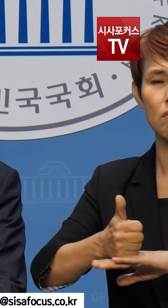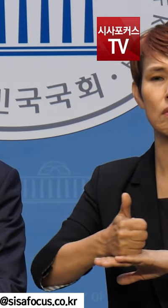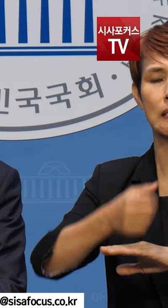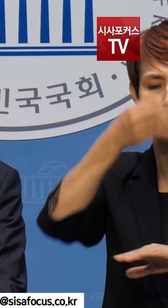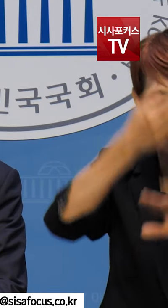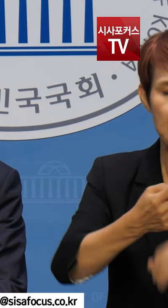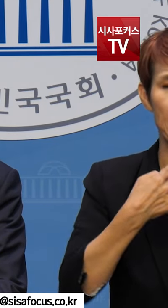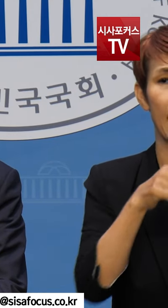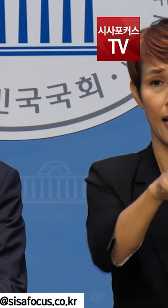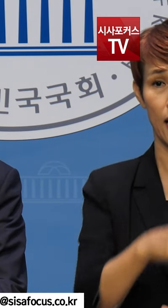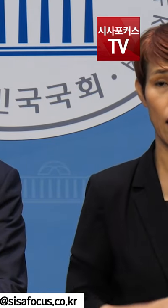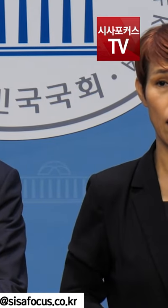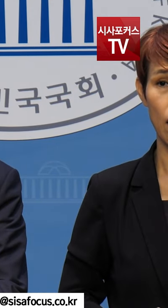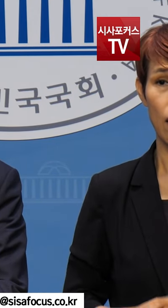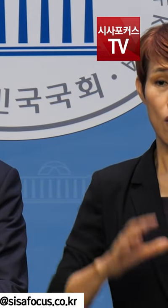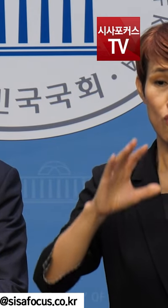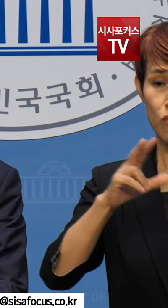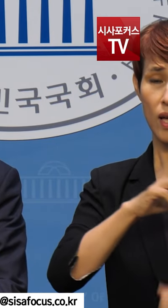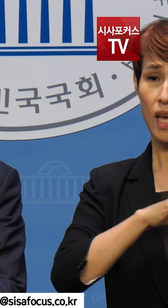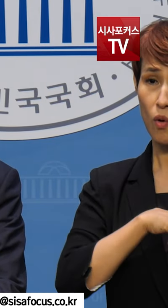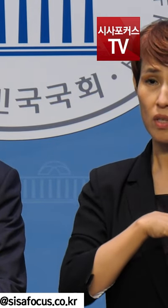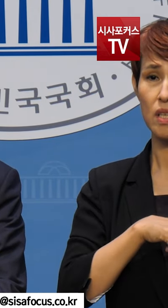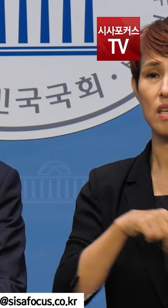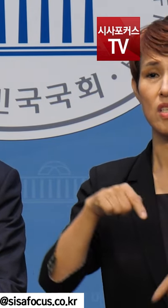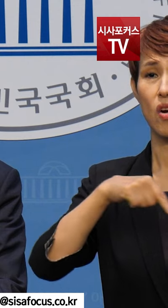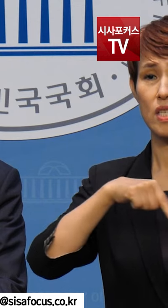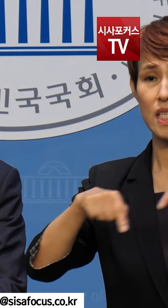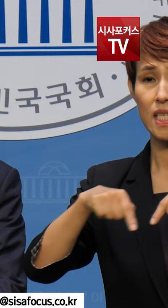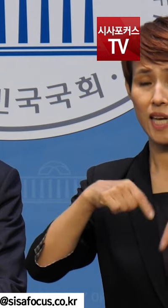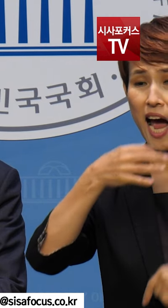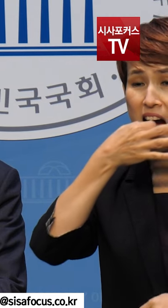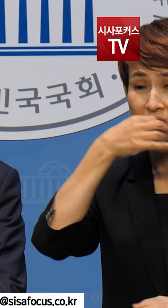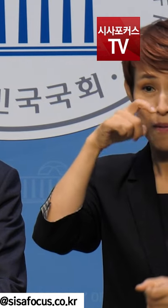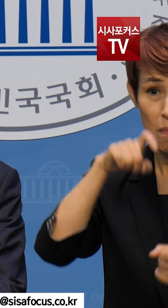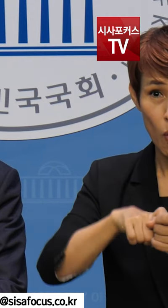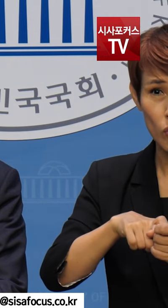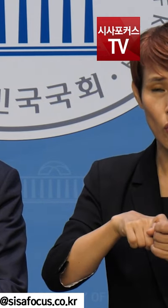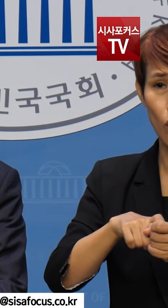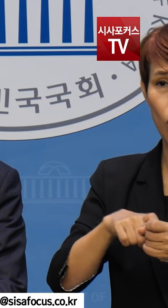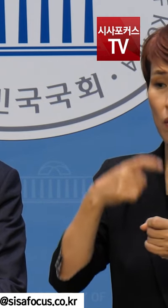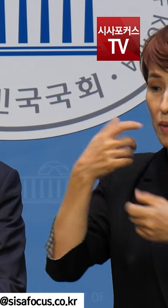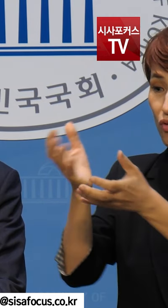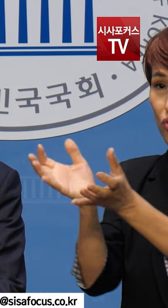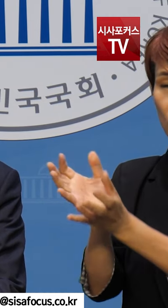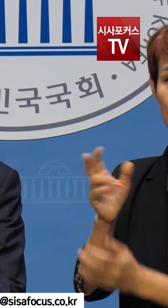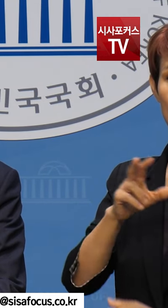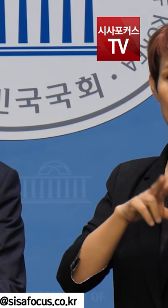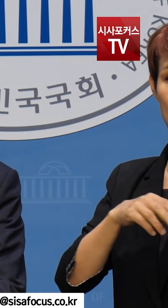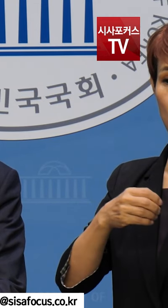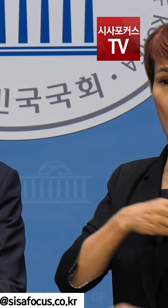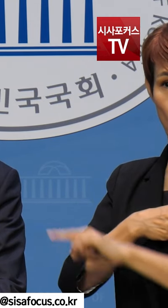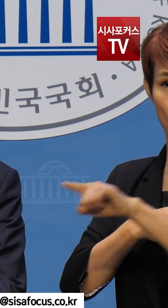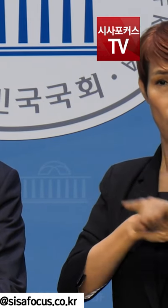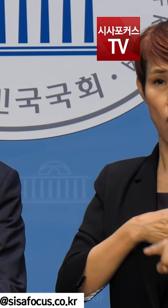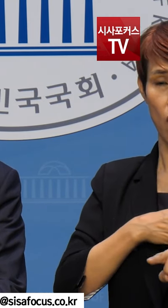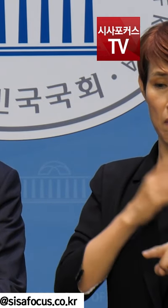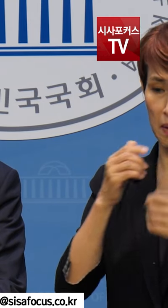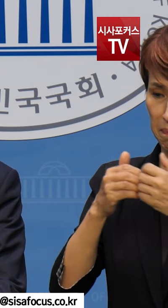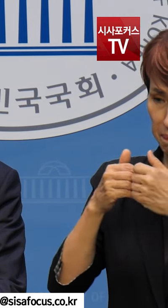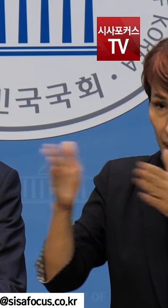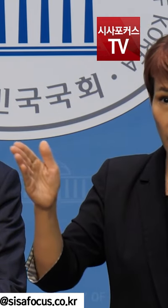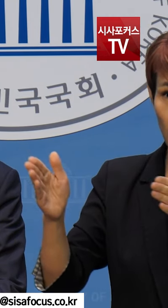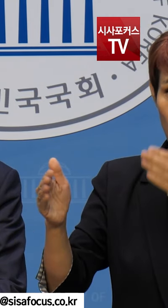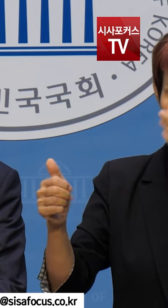있는데 국회의원이 정치적 이득을 위해 상대당 당원을 막말로 왜곡 폄하하는